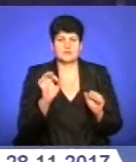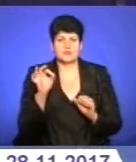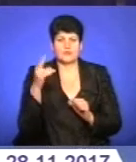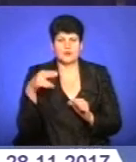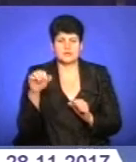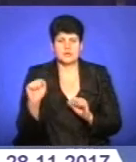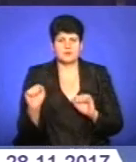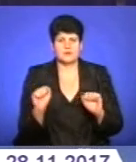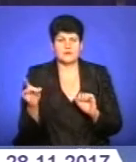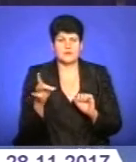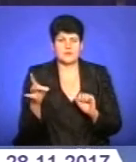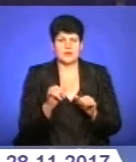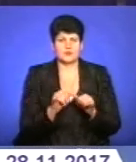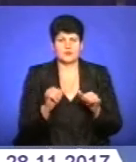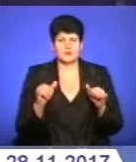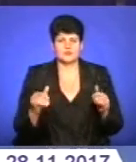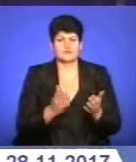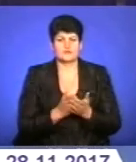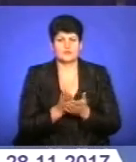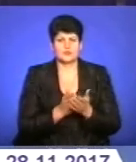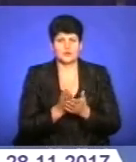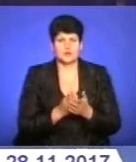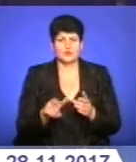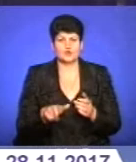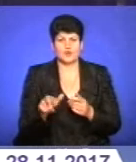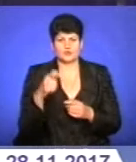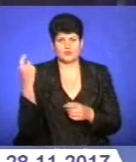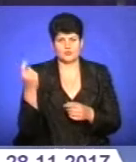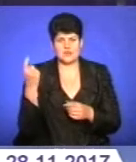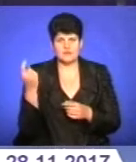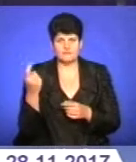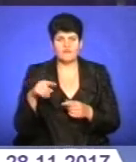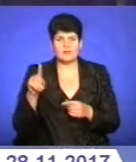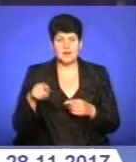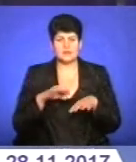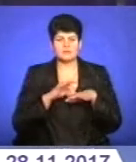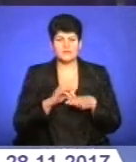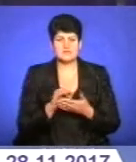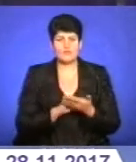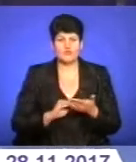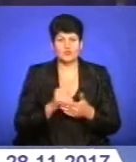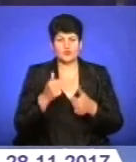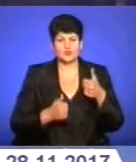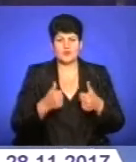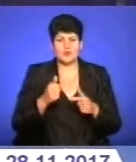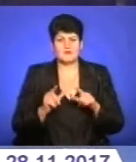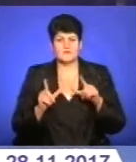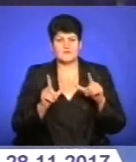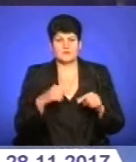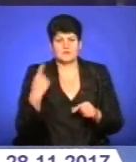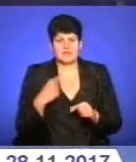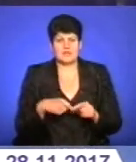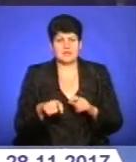та управління регіонального розвитку інфраструктури та дорожнього господарства. Вимагали провести повторний конкурс для перевізників області